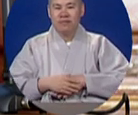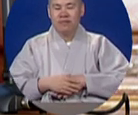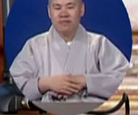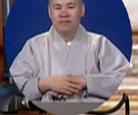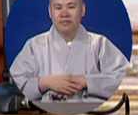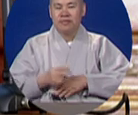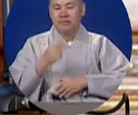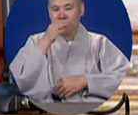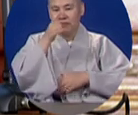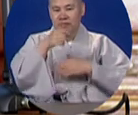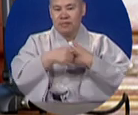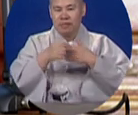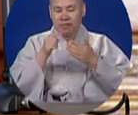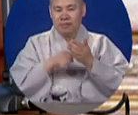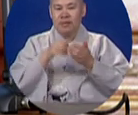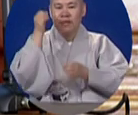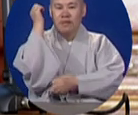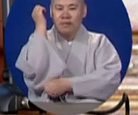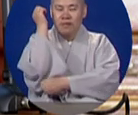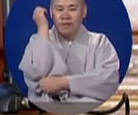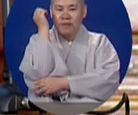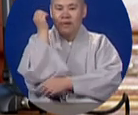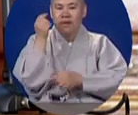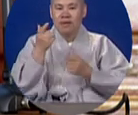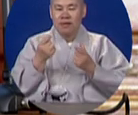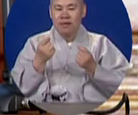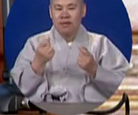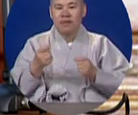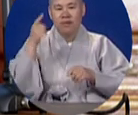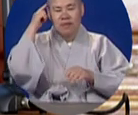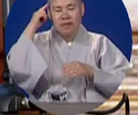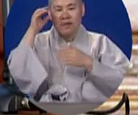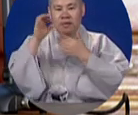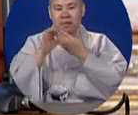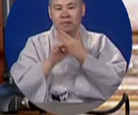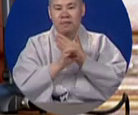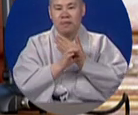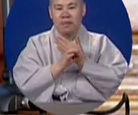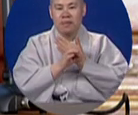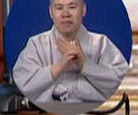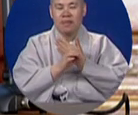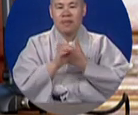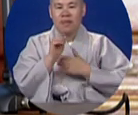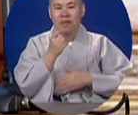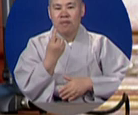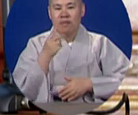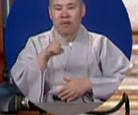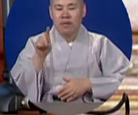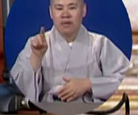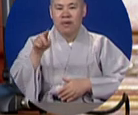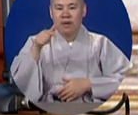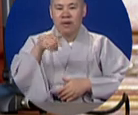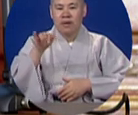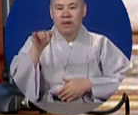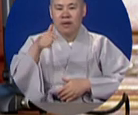중생심이라는 게 본래 이런 거예요 왜 그러냐 호사는 기기하고 좋은 일은 자기한테 돌려요